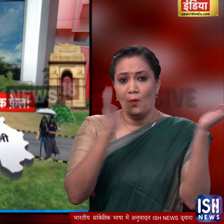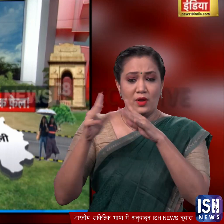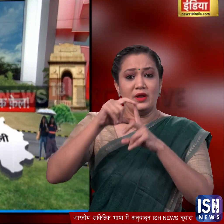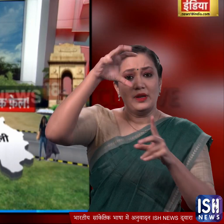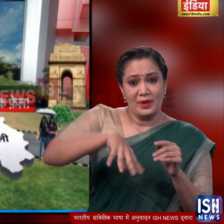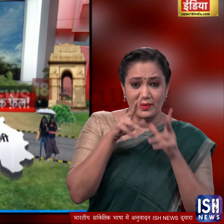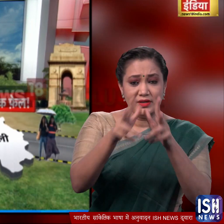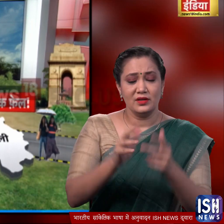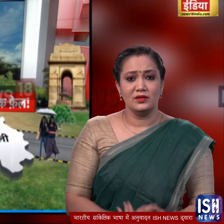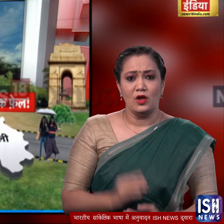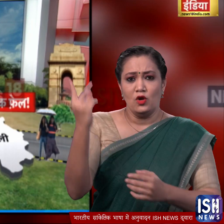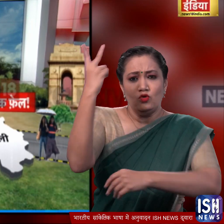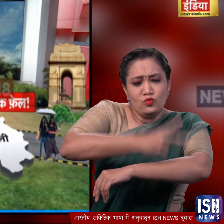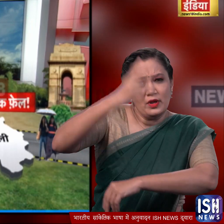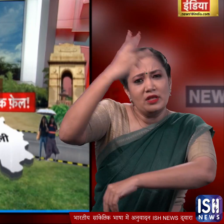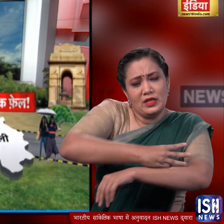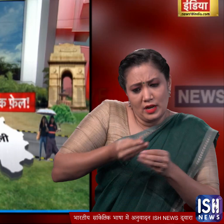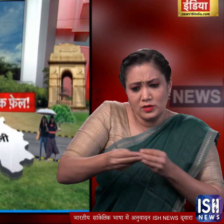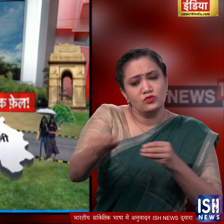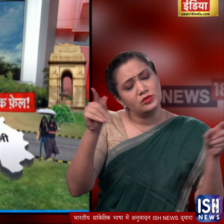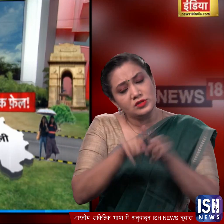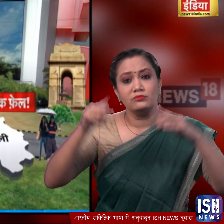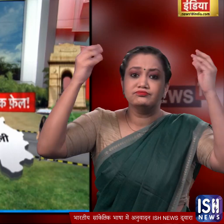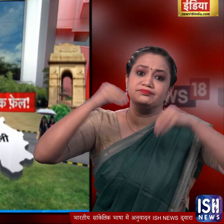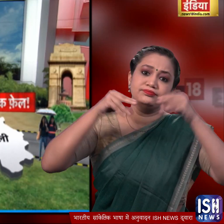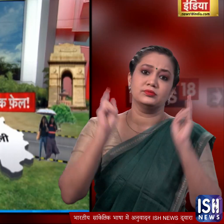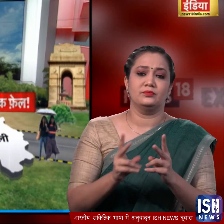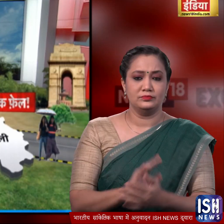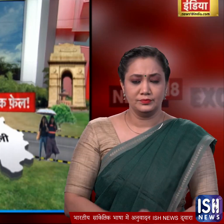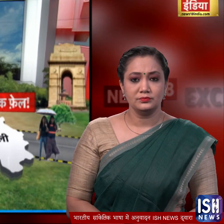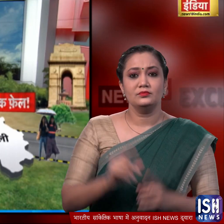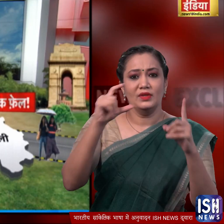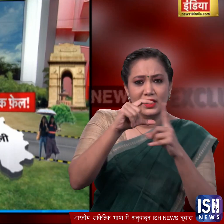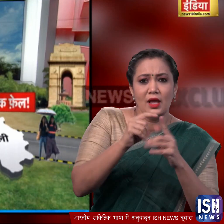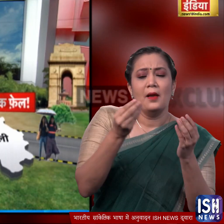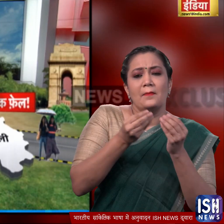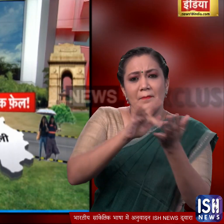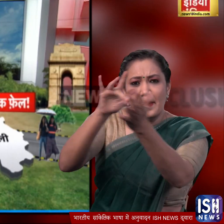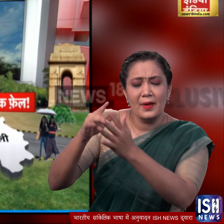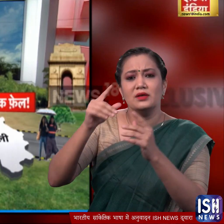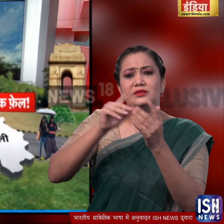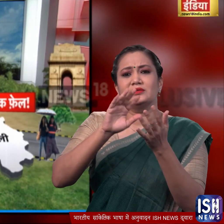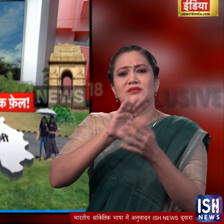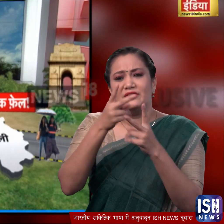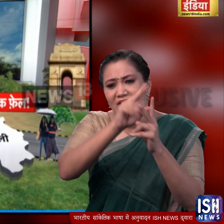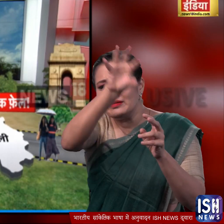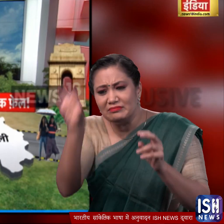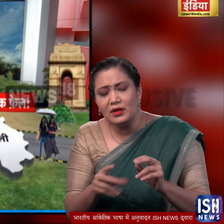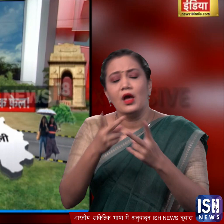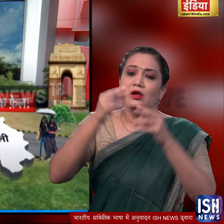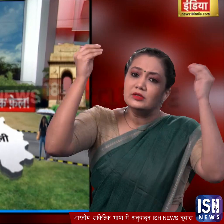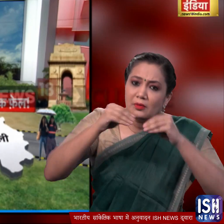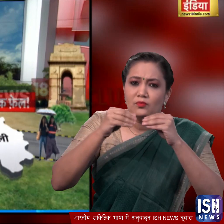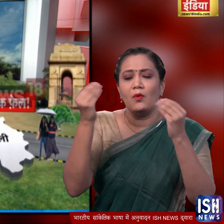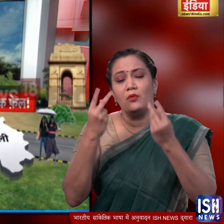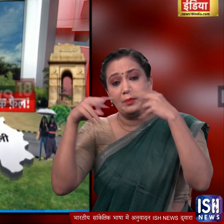के मुताबिक आने वाले 2-3 दिन बारिश का यह दौर जारी रहेगा और दिल्ली के अलावा आसपास के राज्यों में भी हल्की और भारी बारिश की संभावना